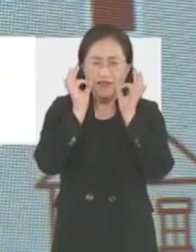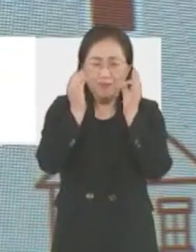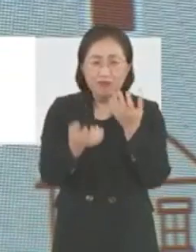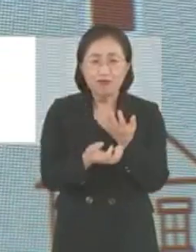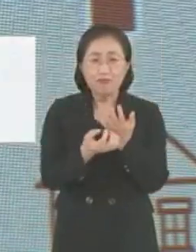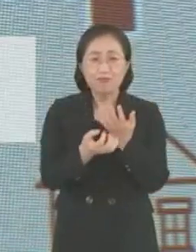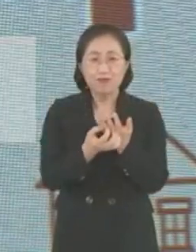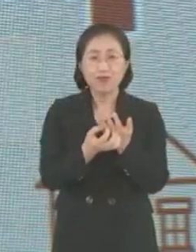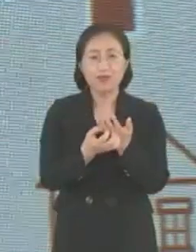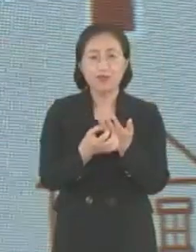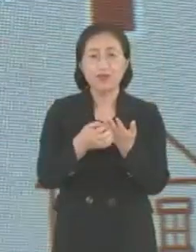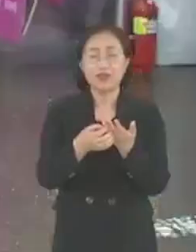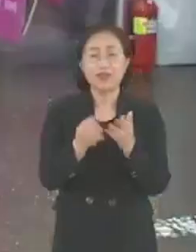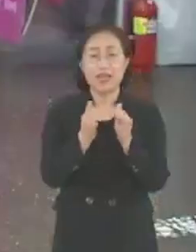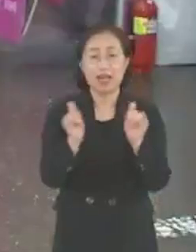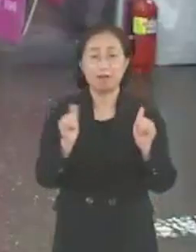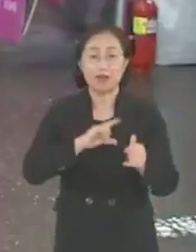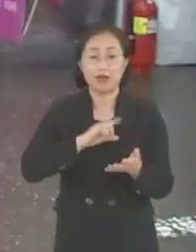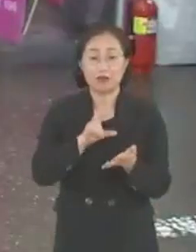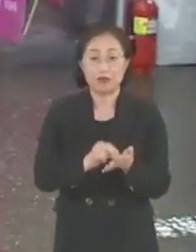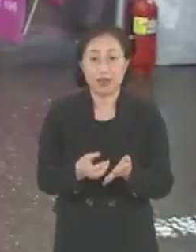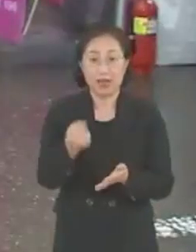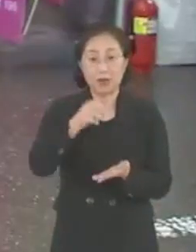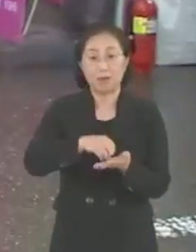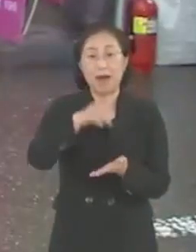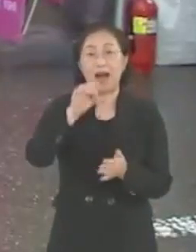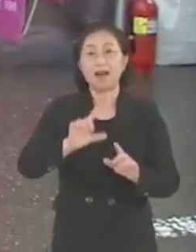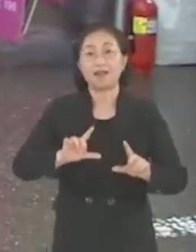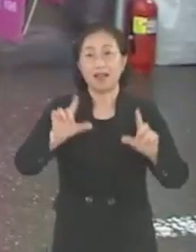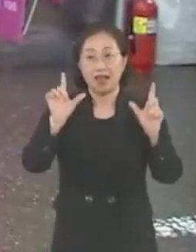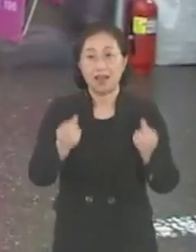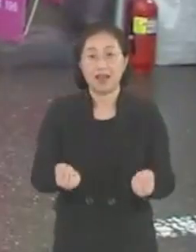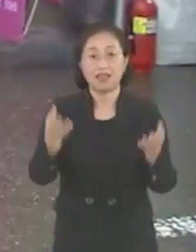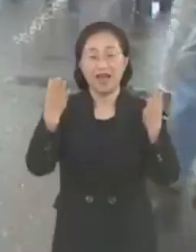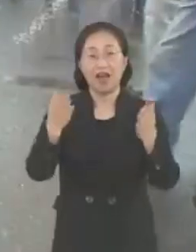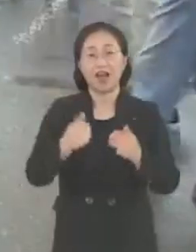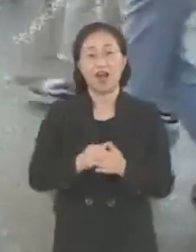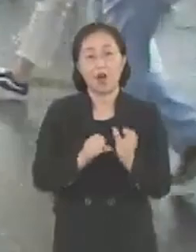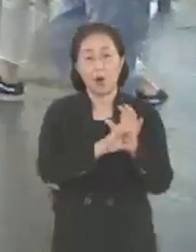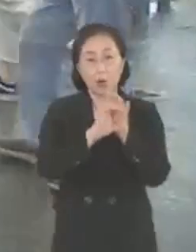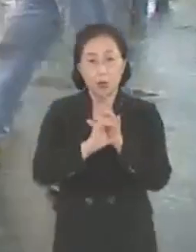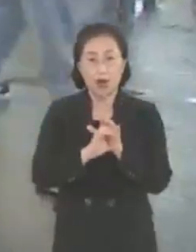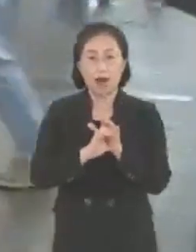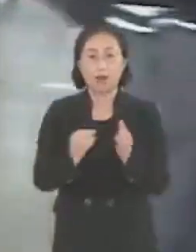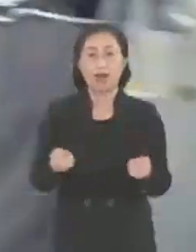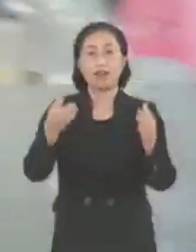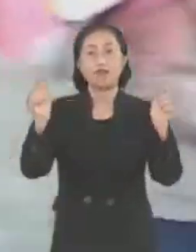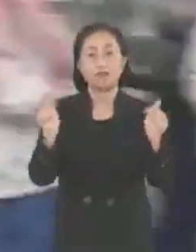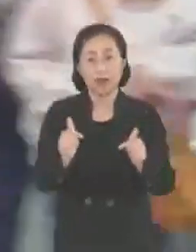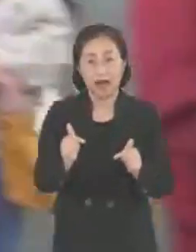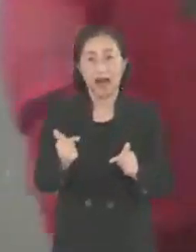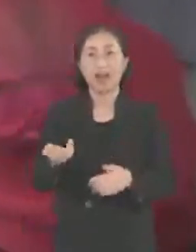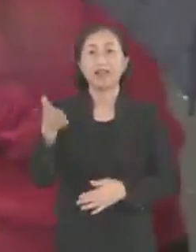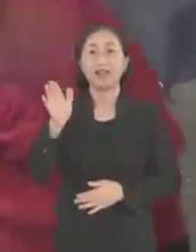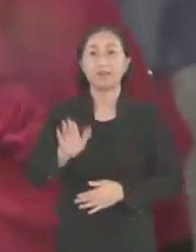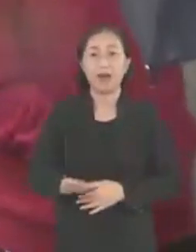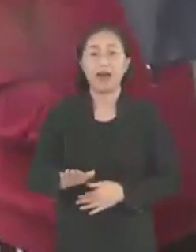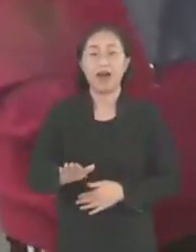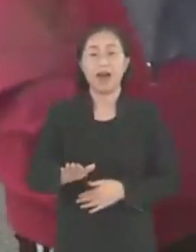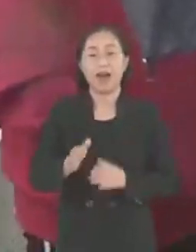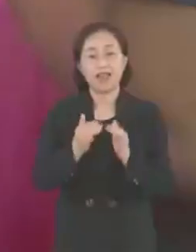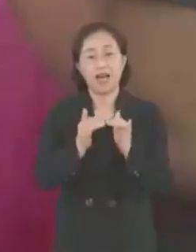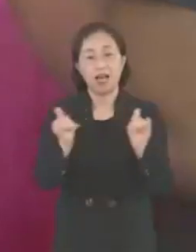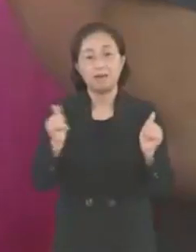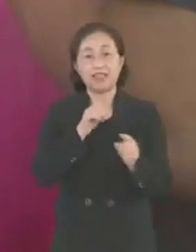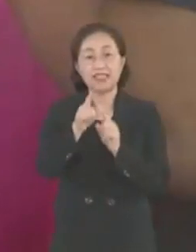한 빵빵데이 천안. 코로나19로 규모는 축소됐지만 궂은 날씨에도 빵지를 돌아보는 순례단